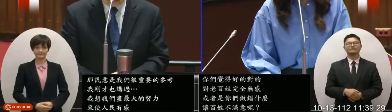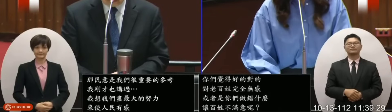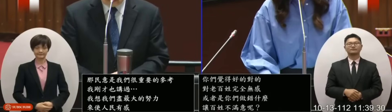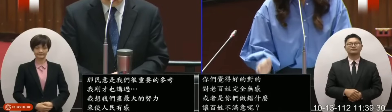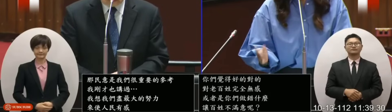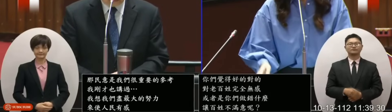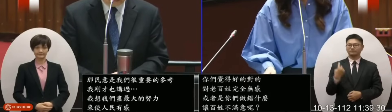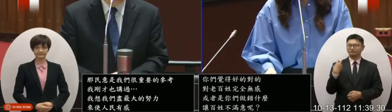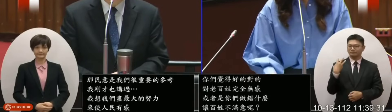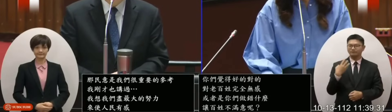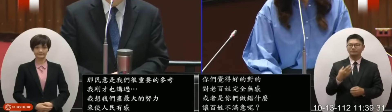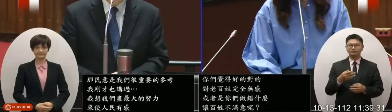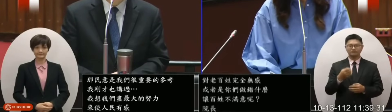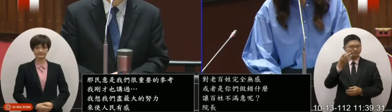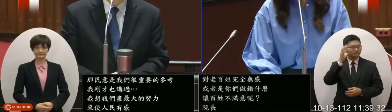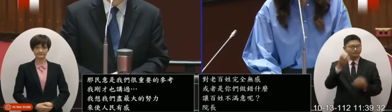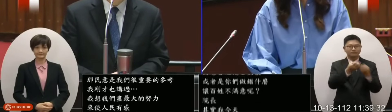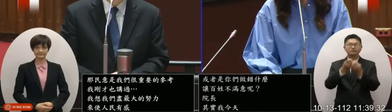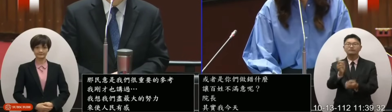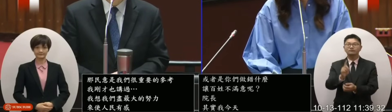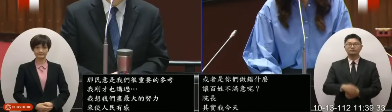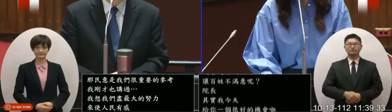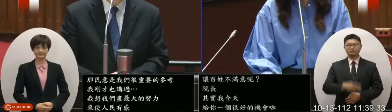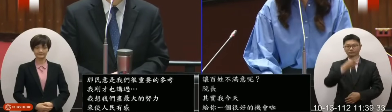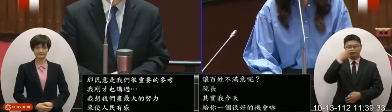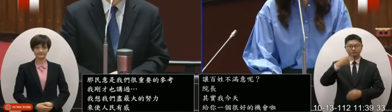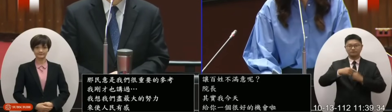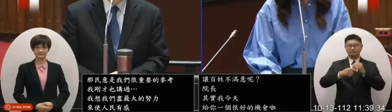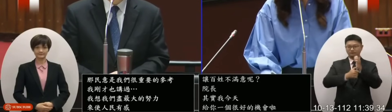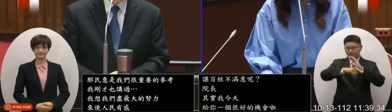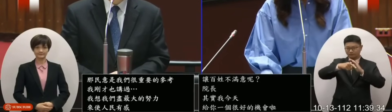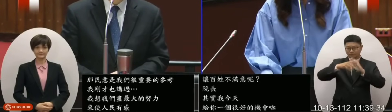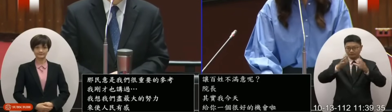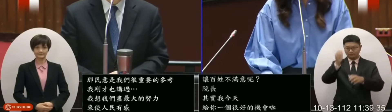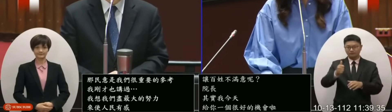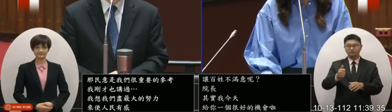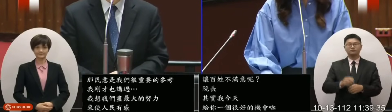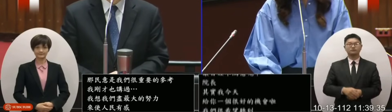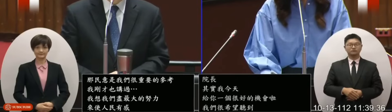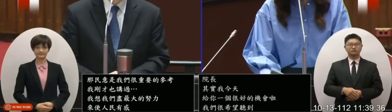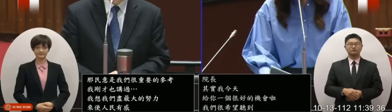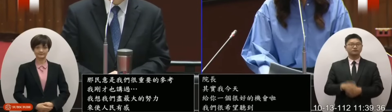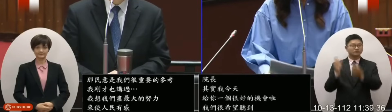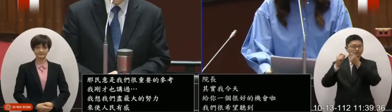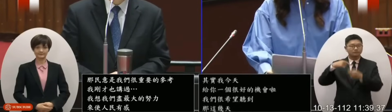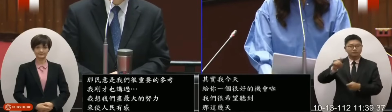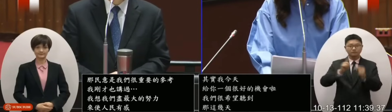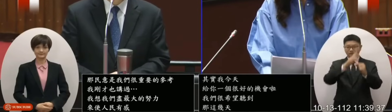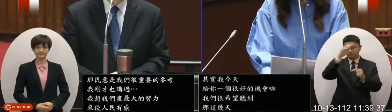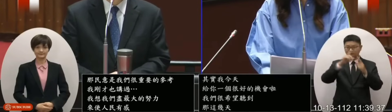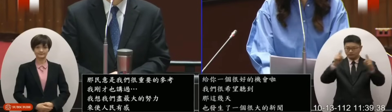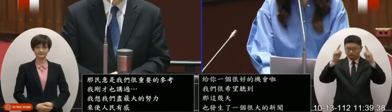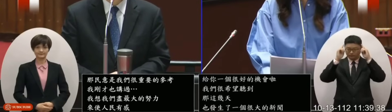这几天也发生了一个很大的新闻，就是我们的赖副总统，他未来想要选总统，所以他到中山大学去演讲。那